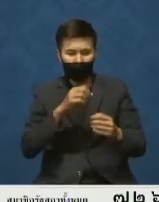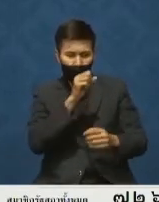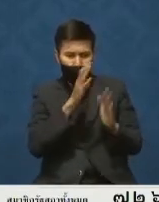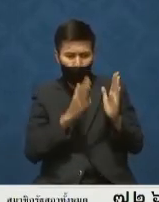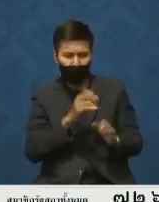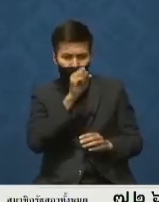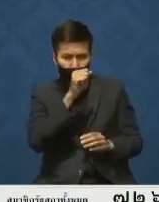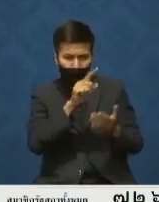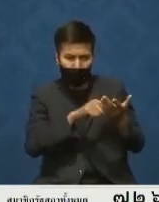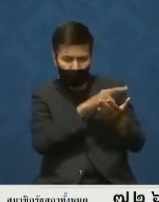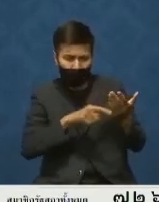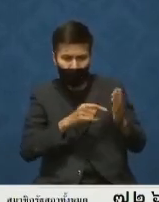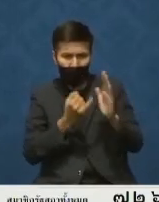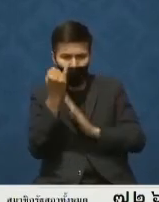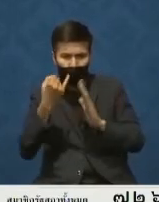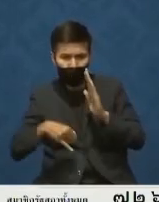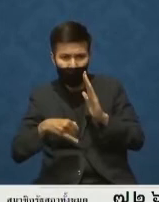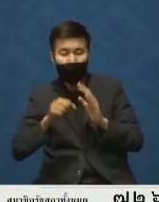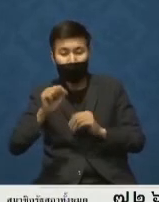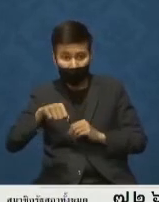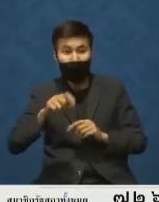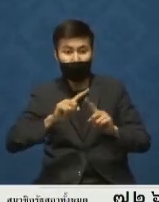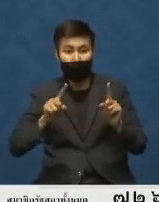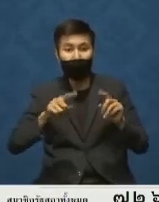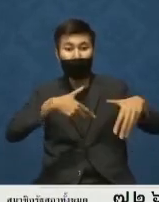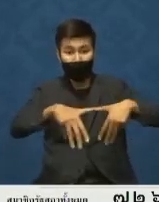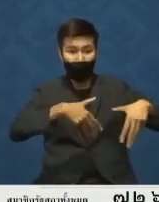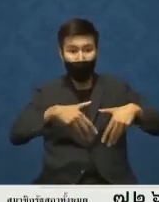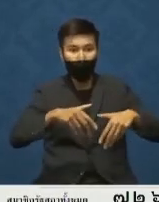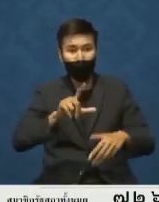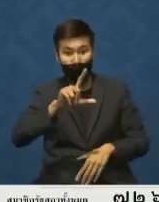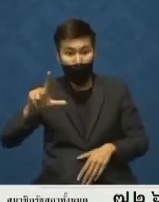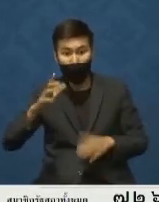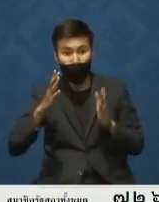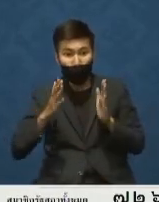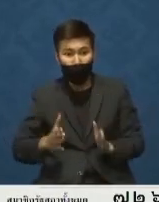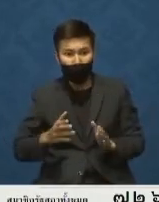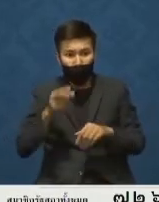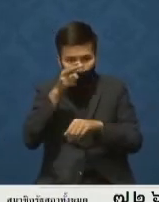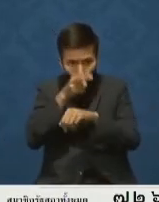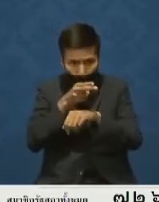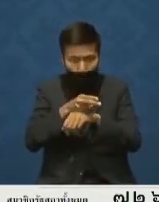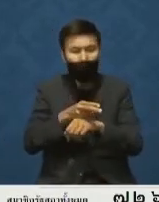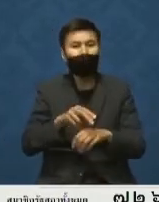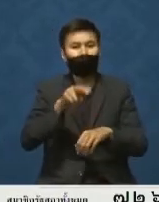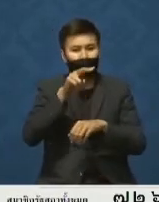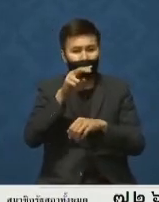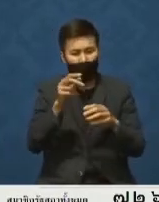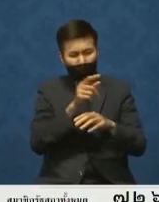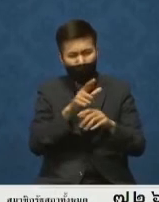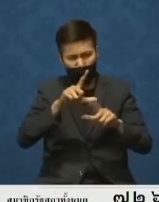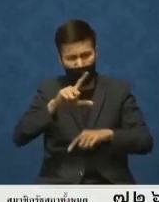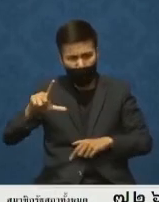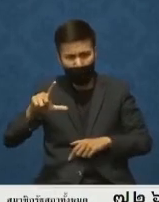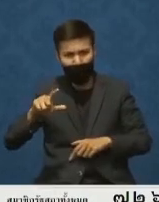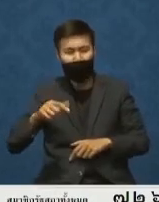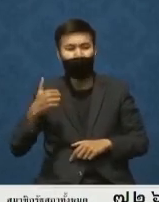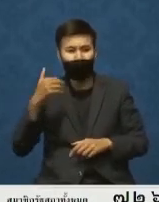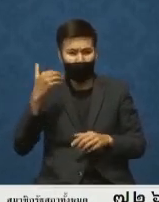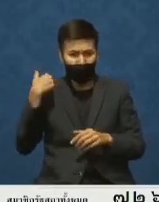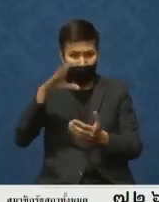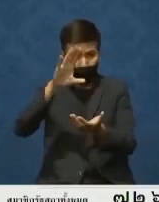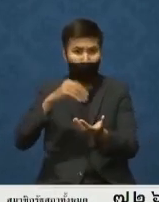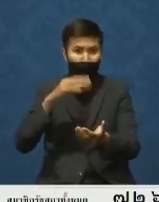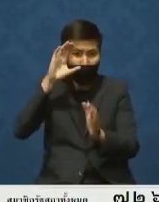บ